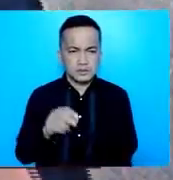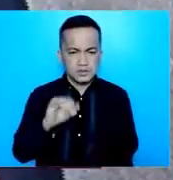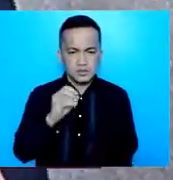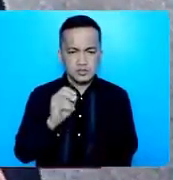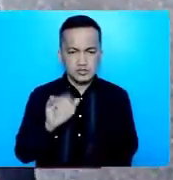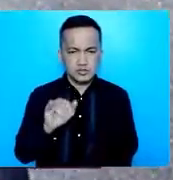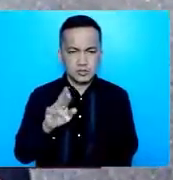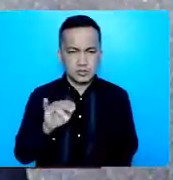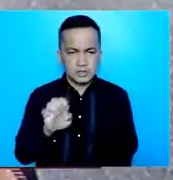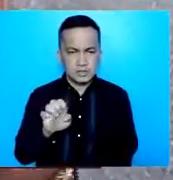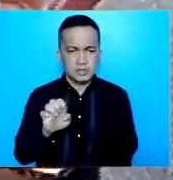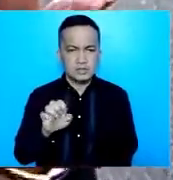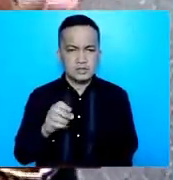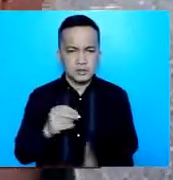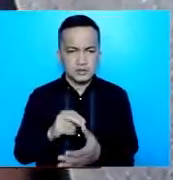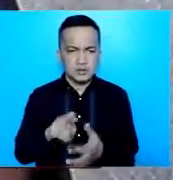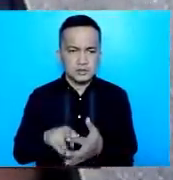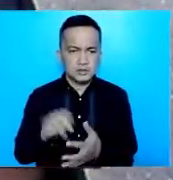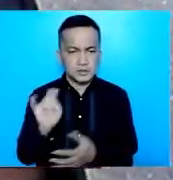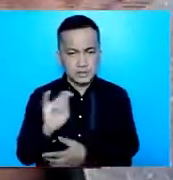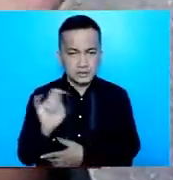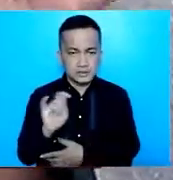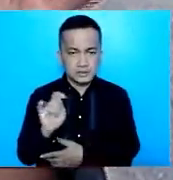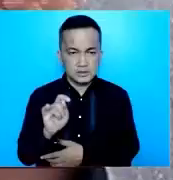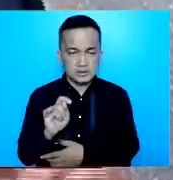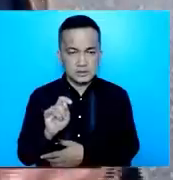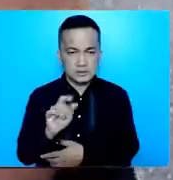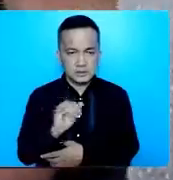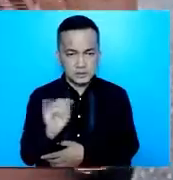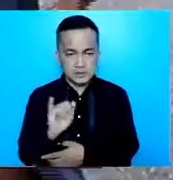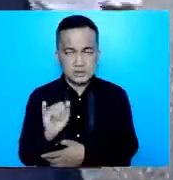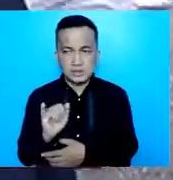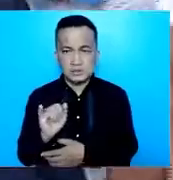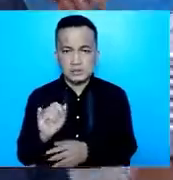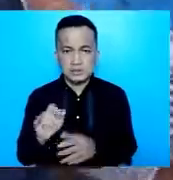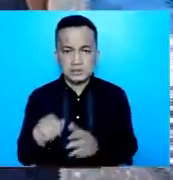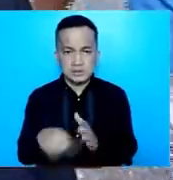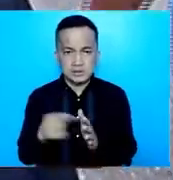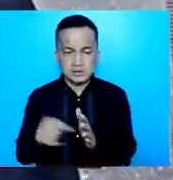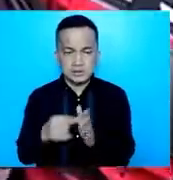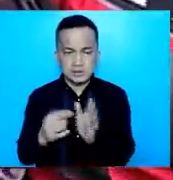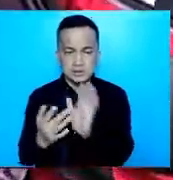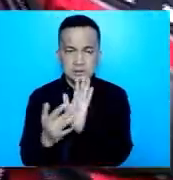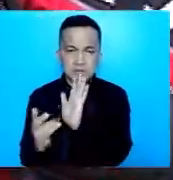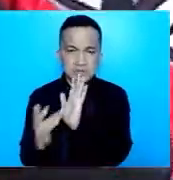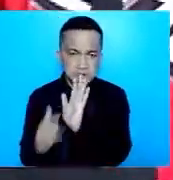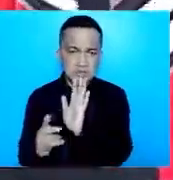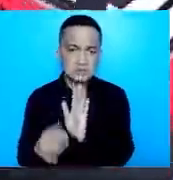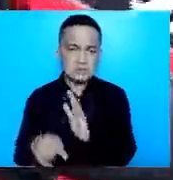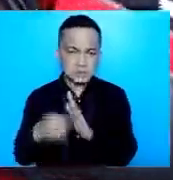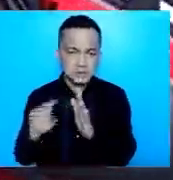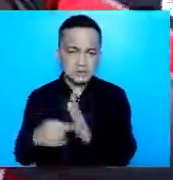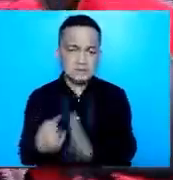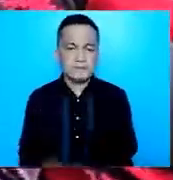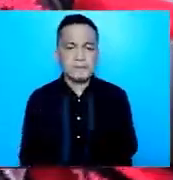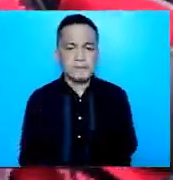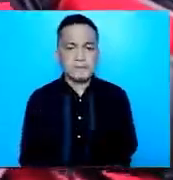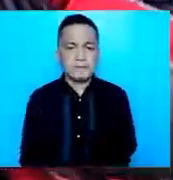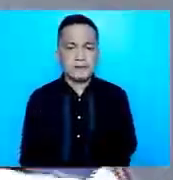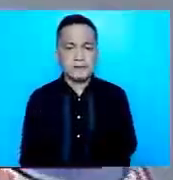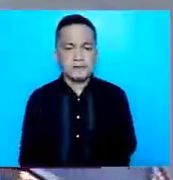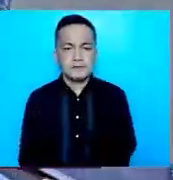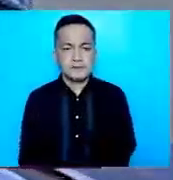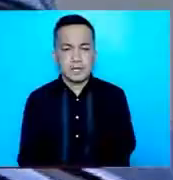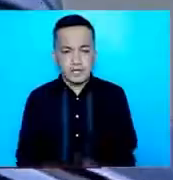lang talaga. Tapos sa taxi din, minsan kasi, tinitake advantage din minsan. Kaya ang